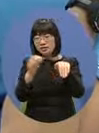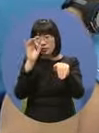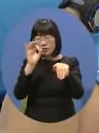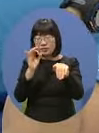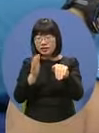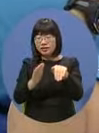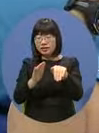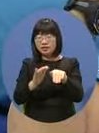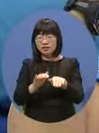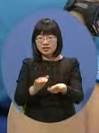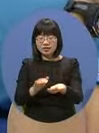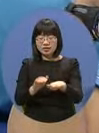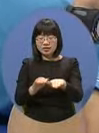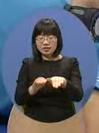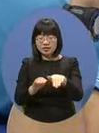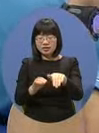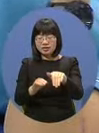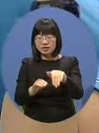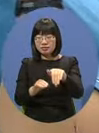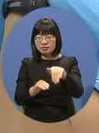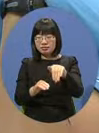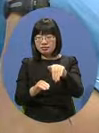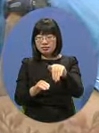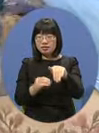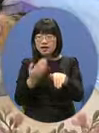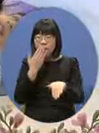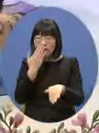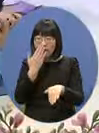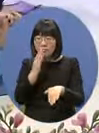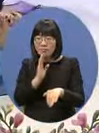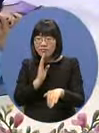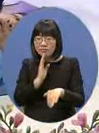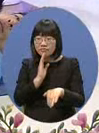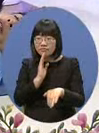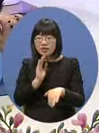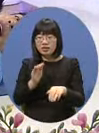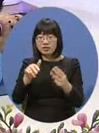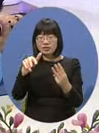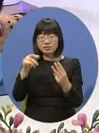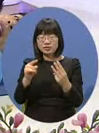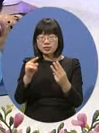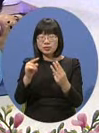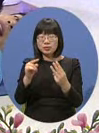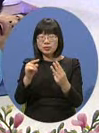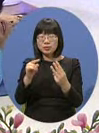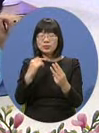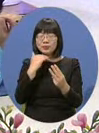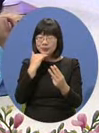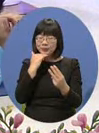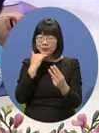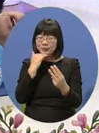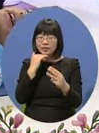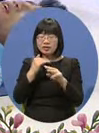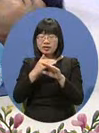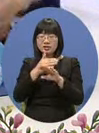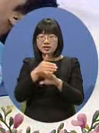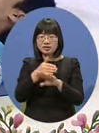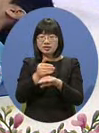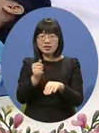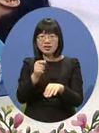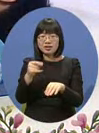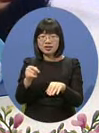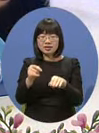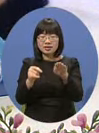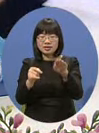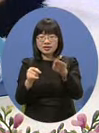살짝 허리가 뜨도록 네, 이렇게 들어오시죠. 그밖에 안 움직여요? 네, 그래서 한 3초 정도 버텼다가 그다음에 천천히 허리를